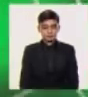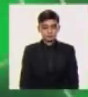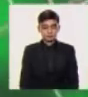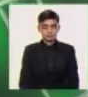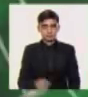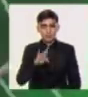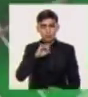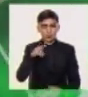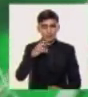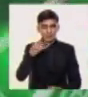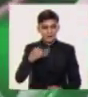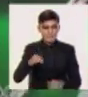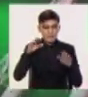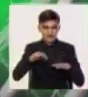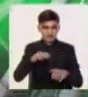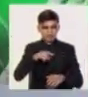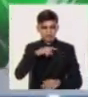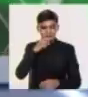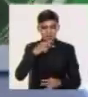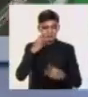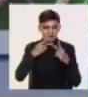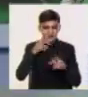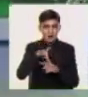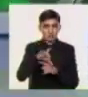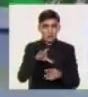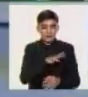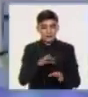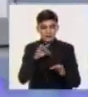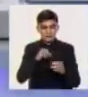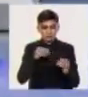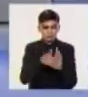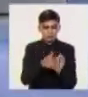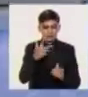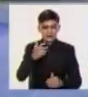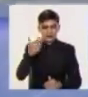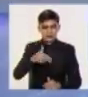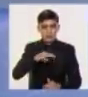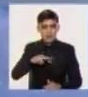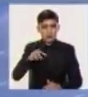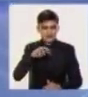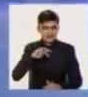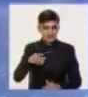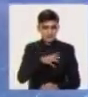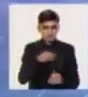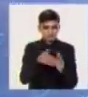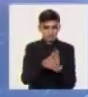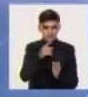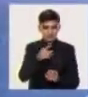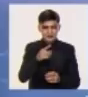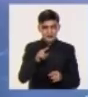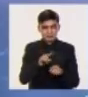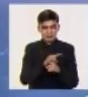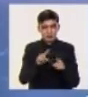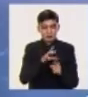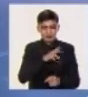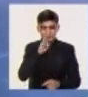В Рудном демонтируют колесо обозрения, которое обошлось бюджету в 330 миллионов тенге. Аттракцион торжественно